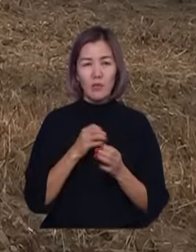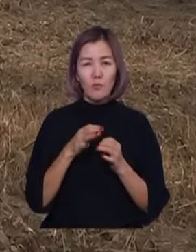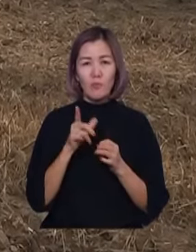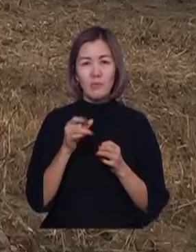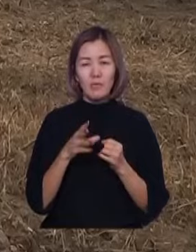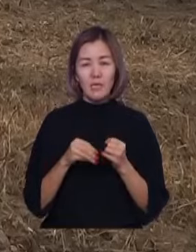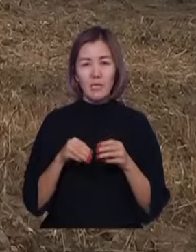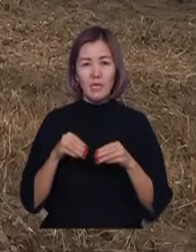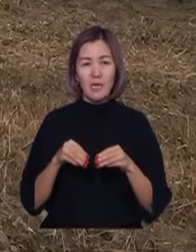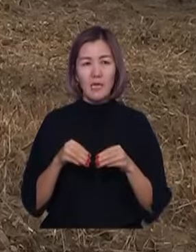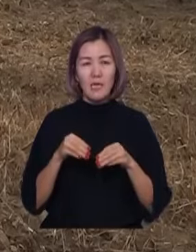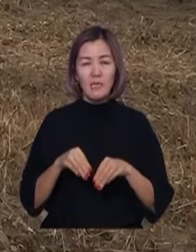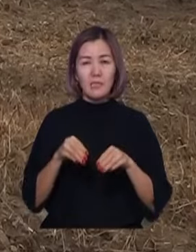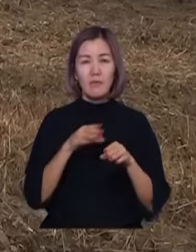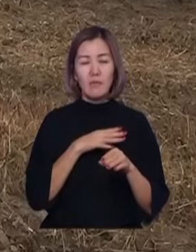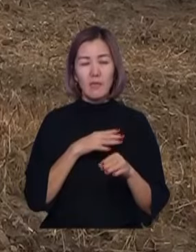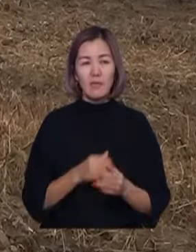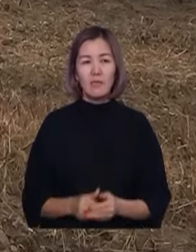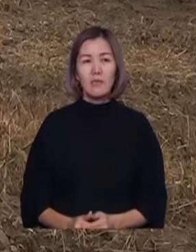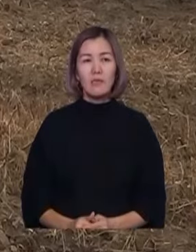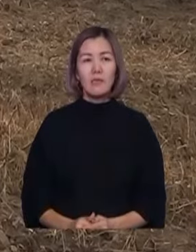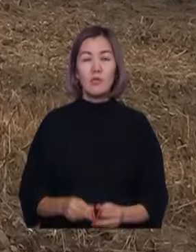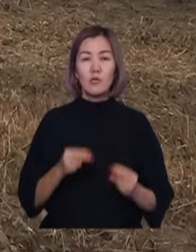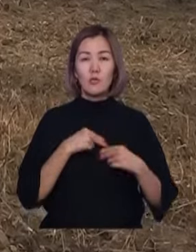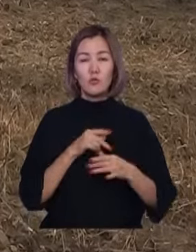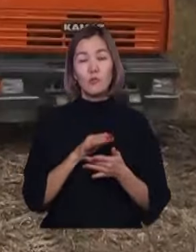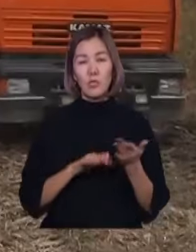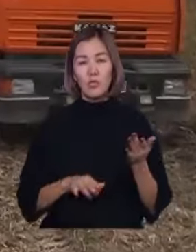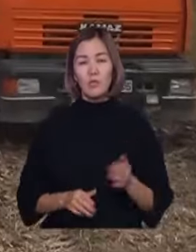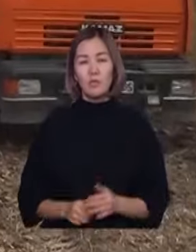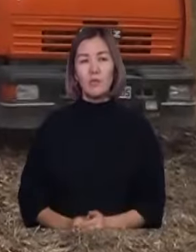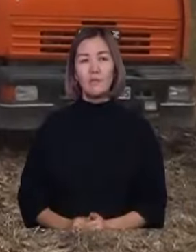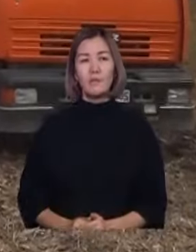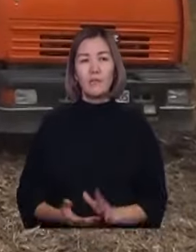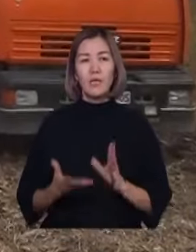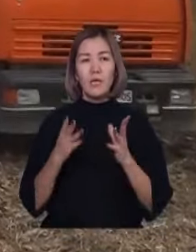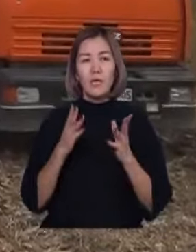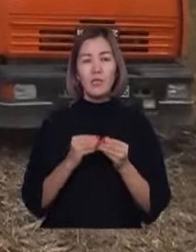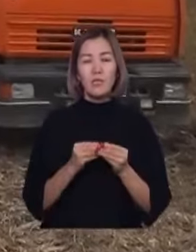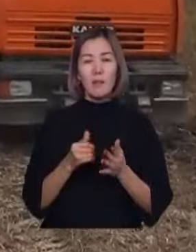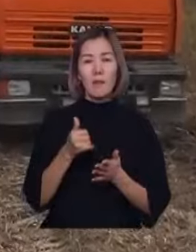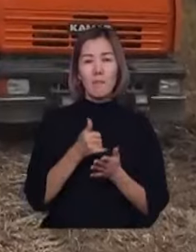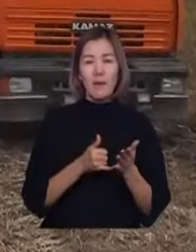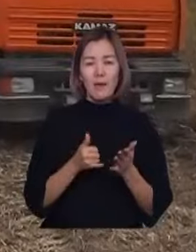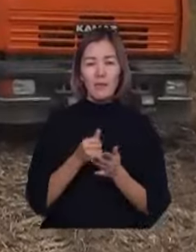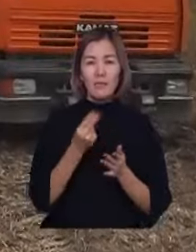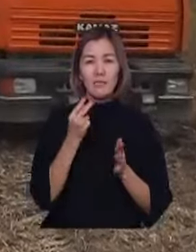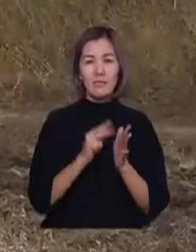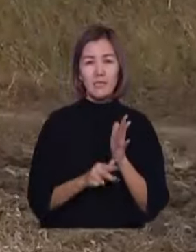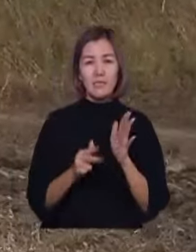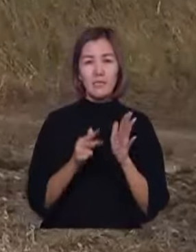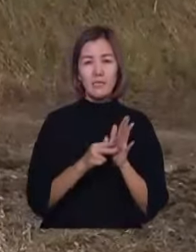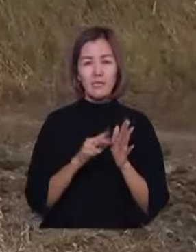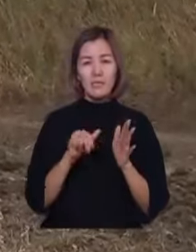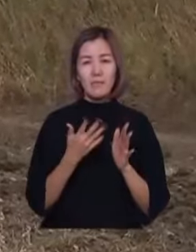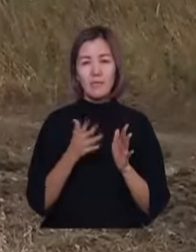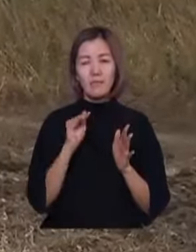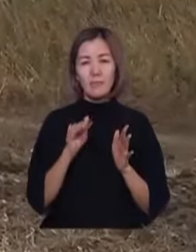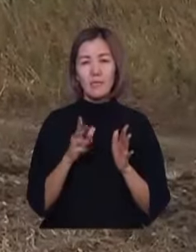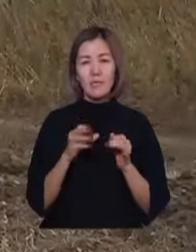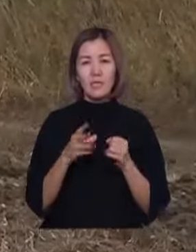гектарға жуық майлы дақыл болған. Жұмыстар жалғасуда. Жалпы өңіріміз майлы дақылдарды 88-де 5 000 гектарға